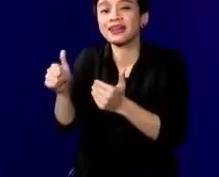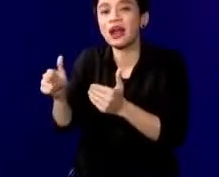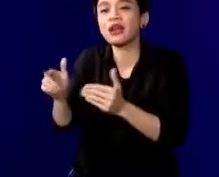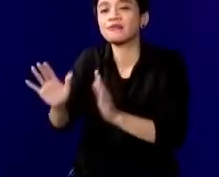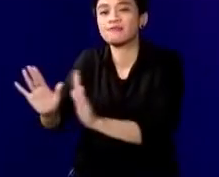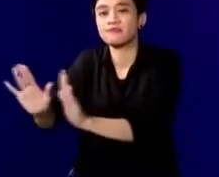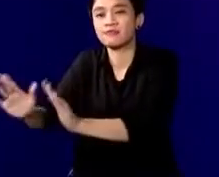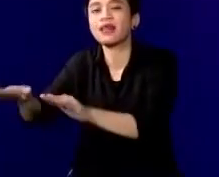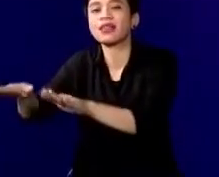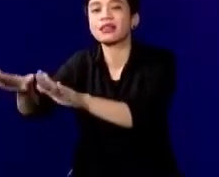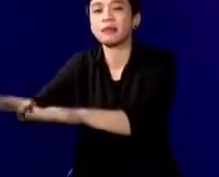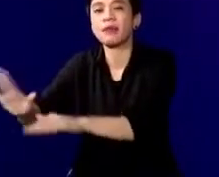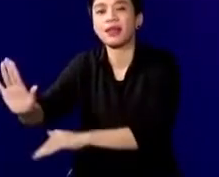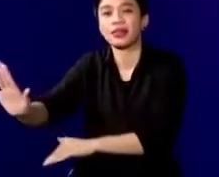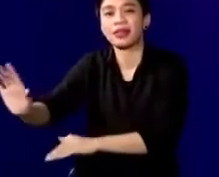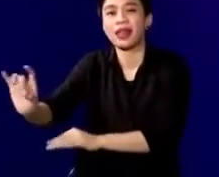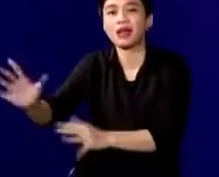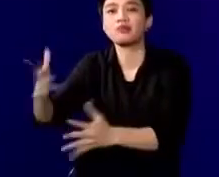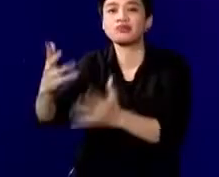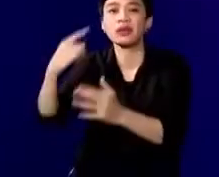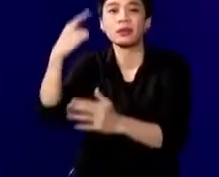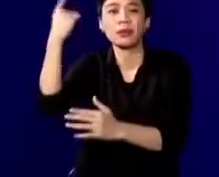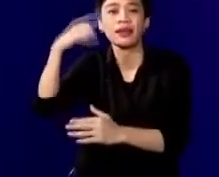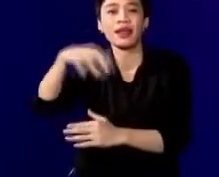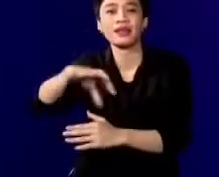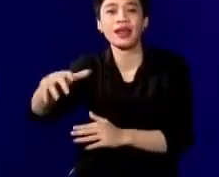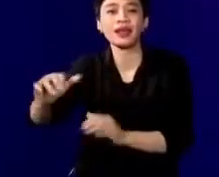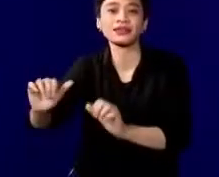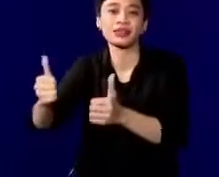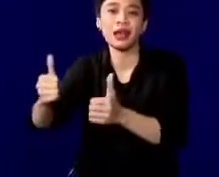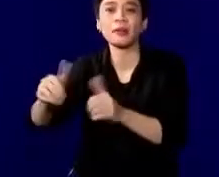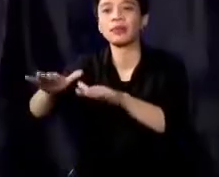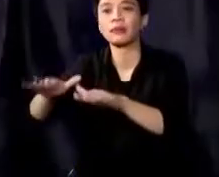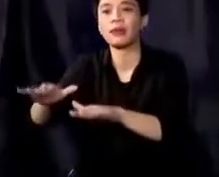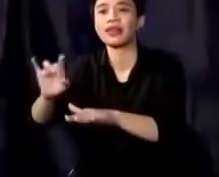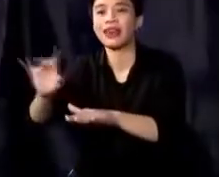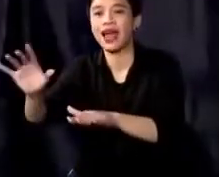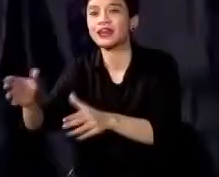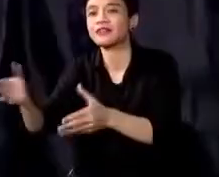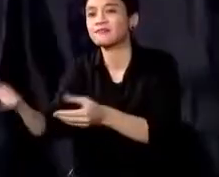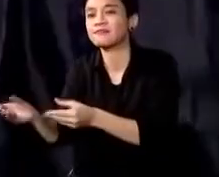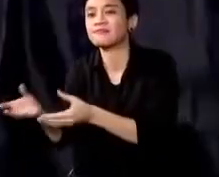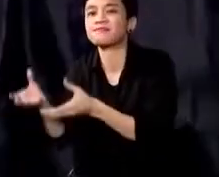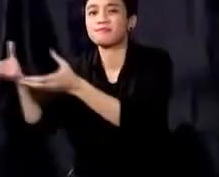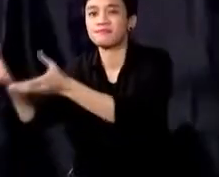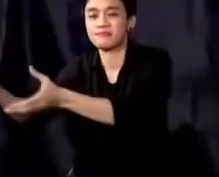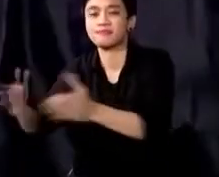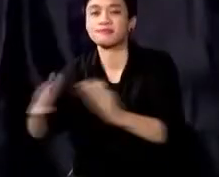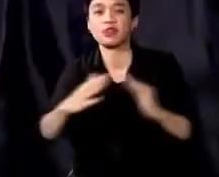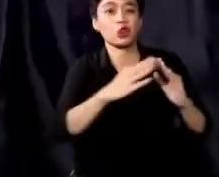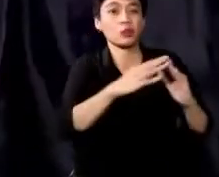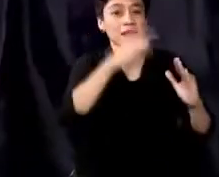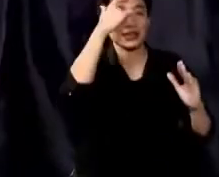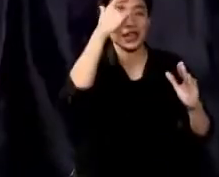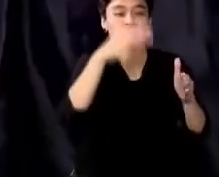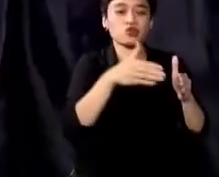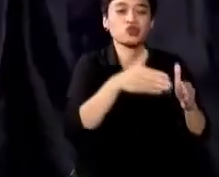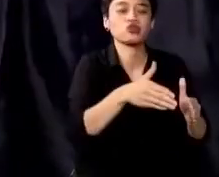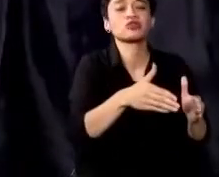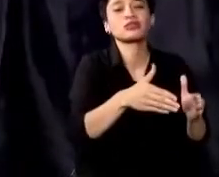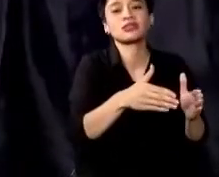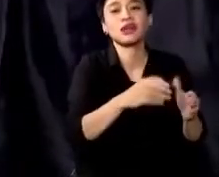ee yang bisa disiapkan oleh Pemda baik saya ke Dr Al lagi dok eh Ini sudah memasuki bulan